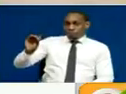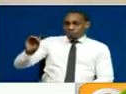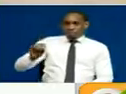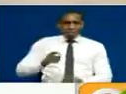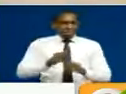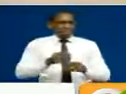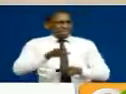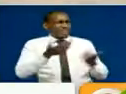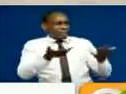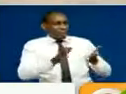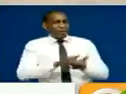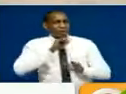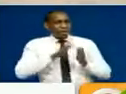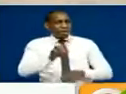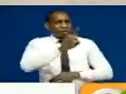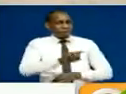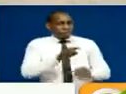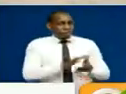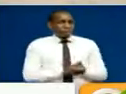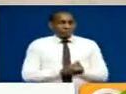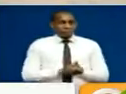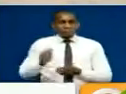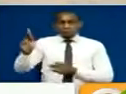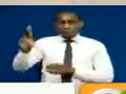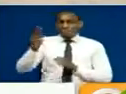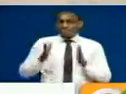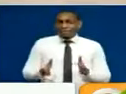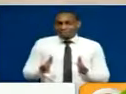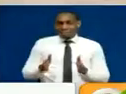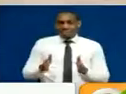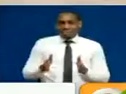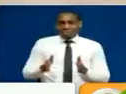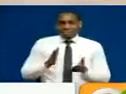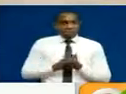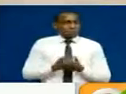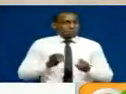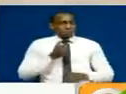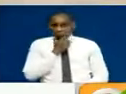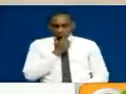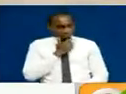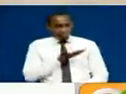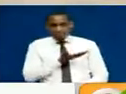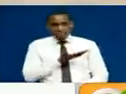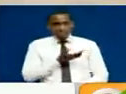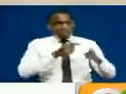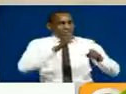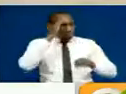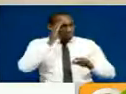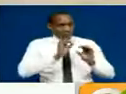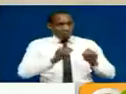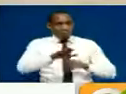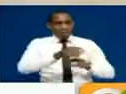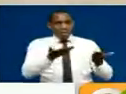"Huko ni wapi sasa?" akauliza yule Mganda. Huyu Mkenya akatingisha kichwa kusema hajui ni wapi